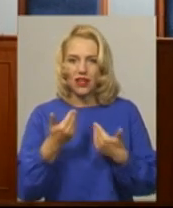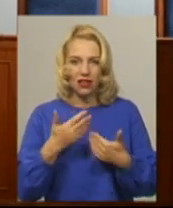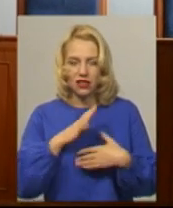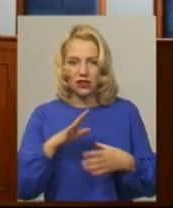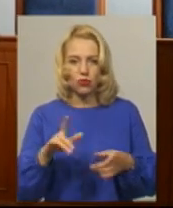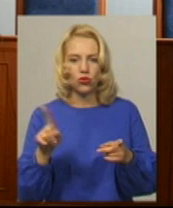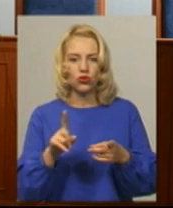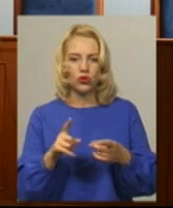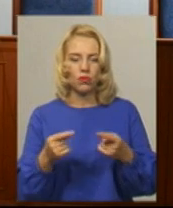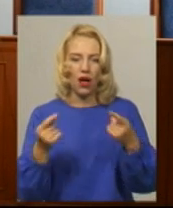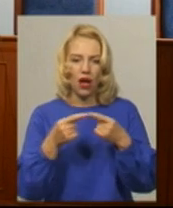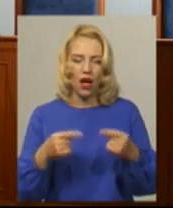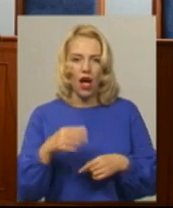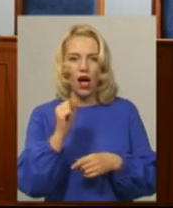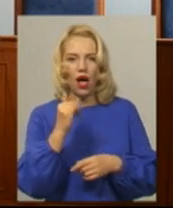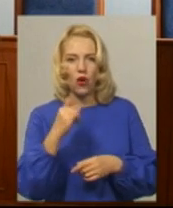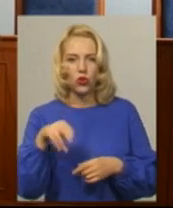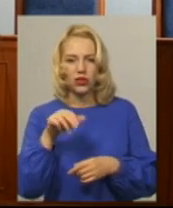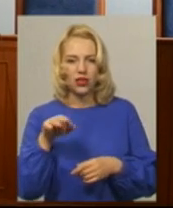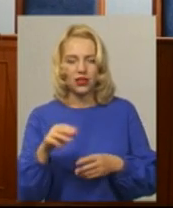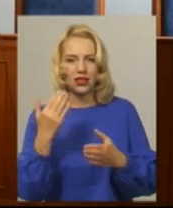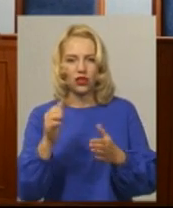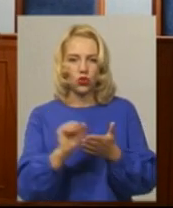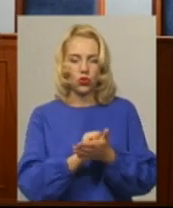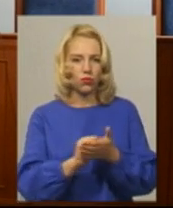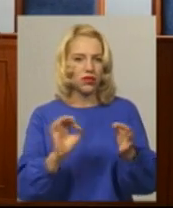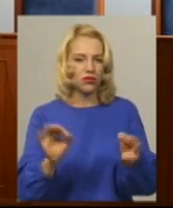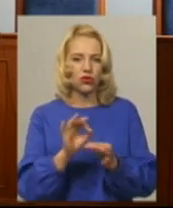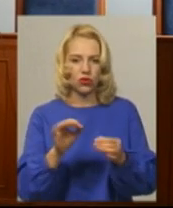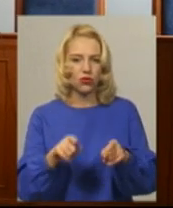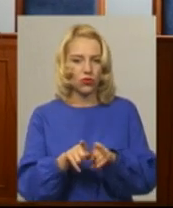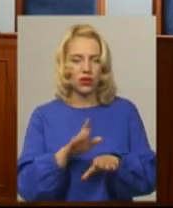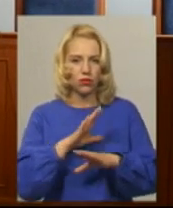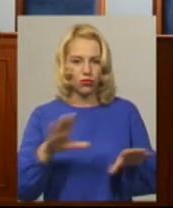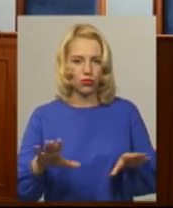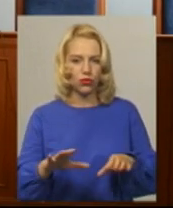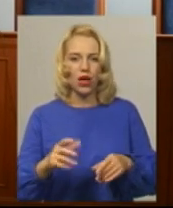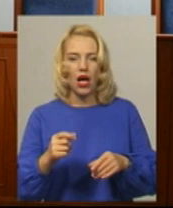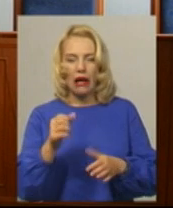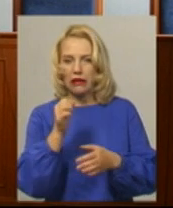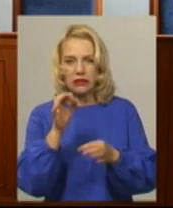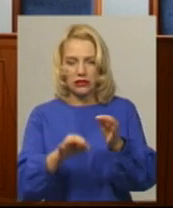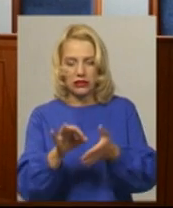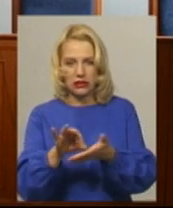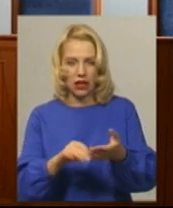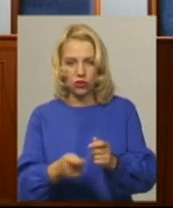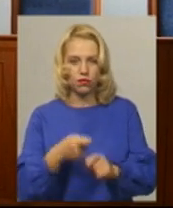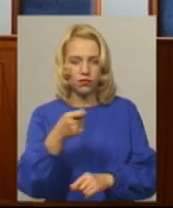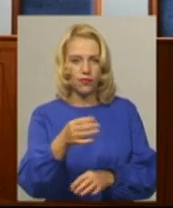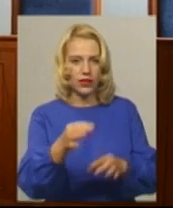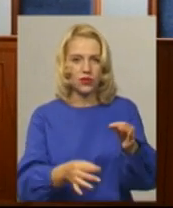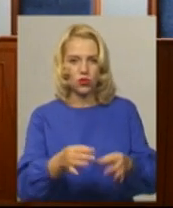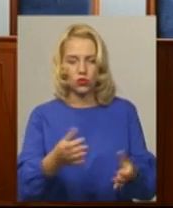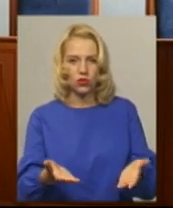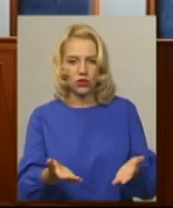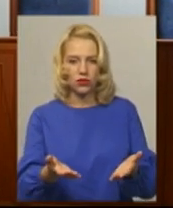провести якусь звірку, аудит їхніх документів, показати, вони не приходили, тільки зразу всі побігли в суд, згідно судочинного законодавства,